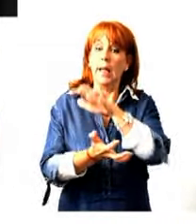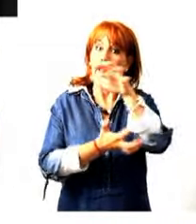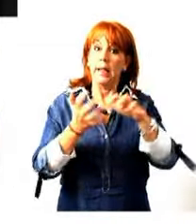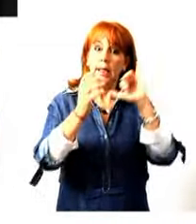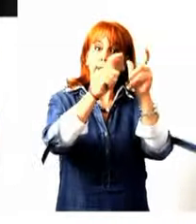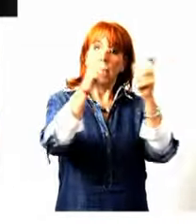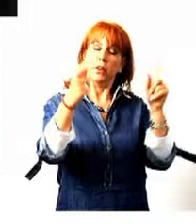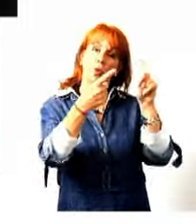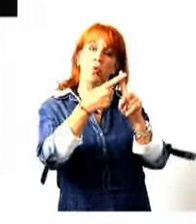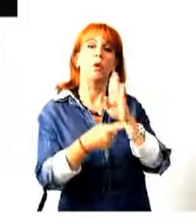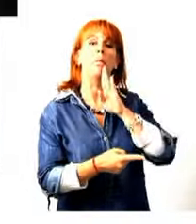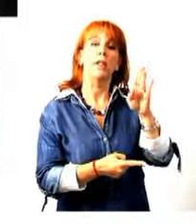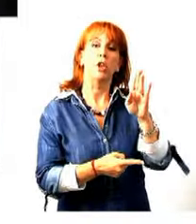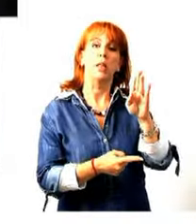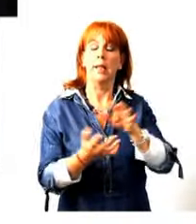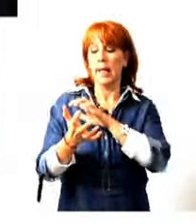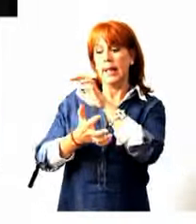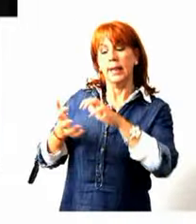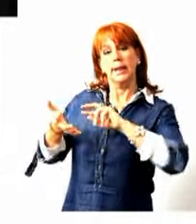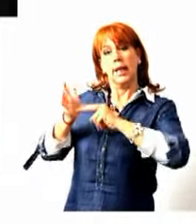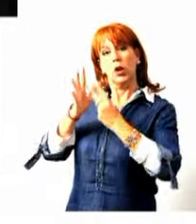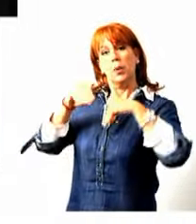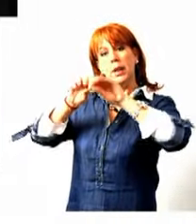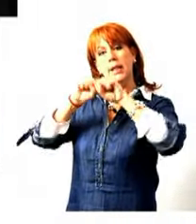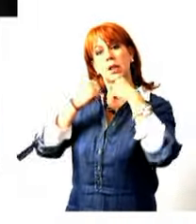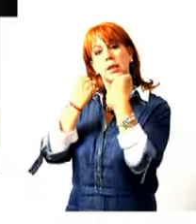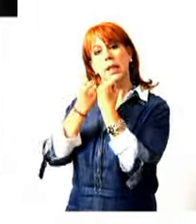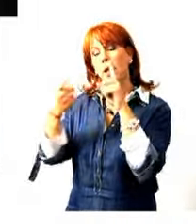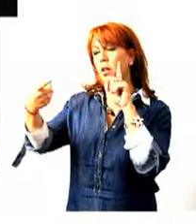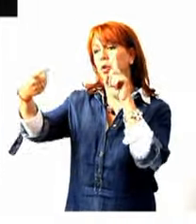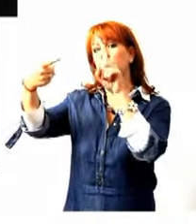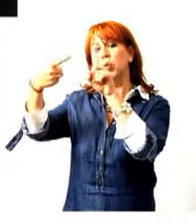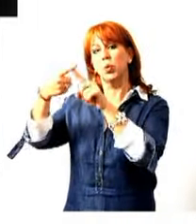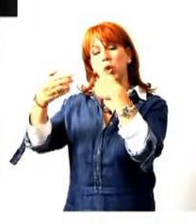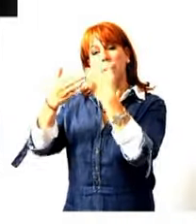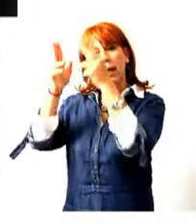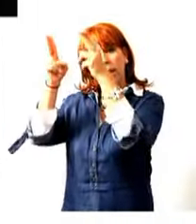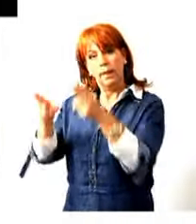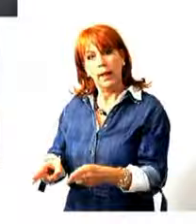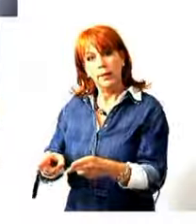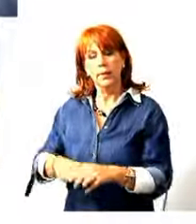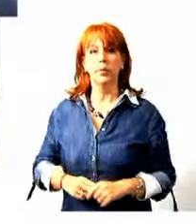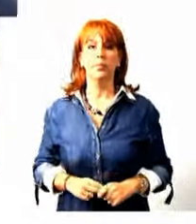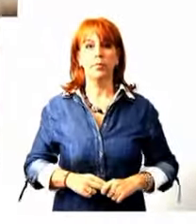la crise institutionnelle qui menace la Belgique et de la crise économique et sociale qui menace le bien-être de tous.